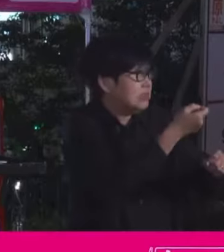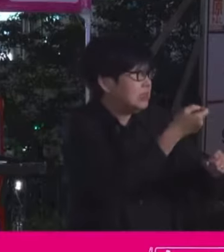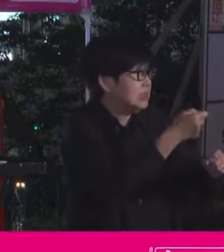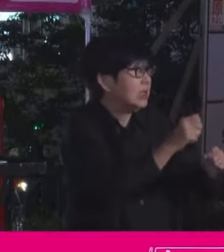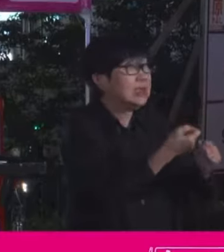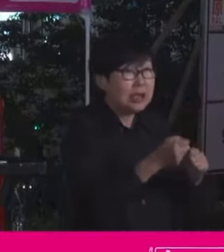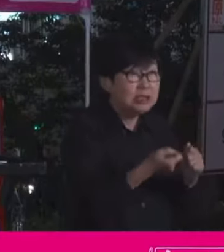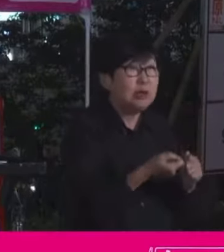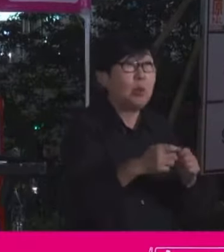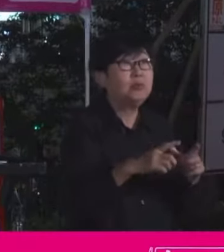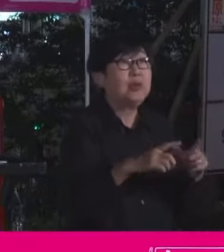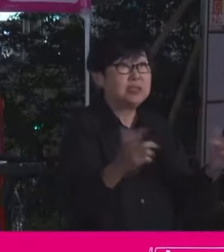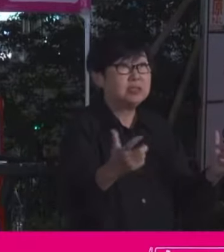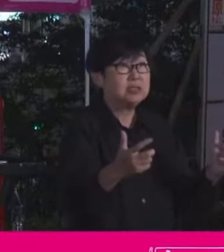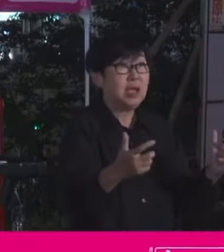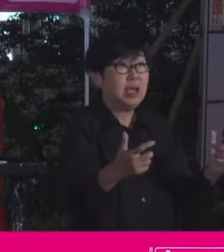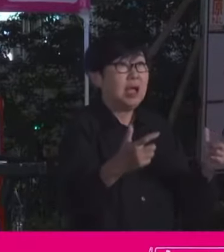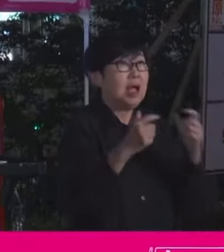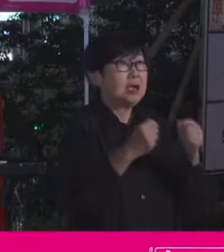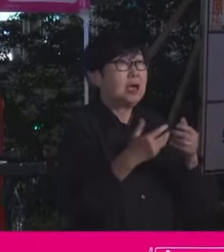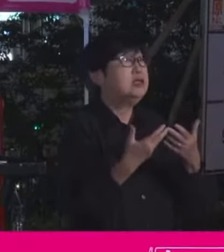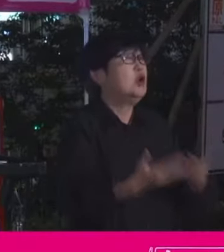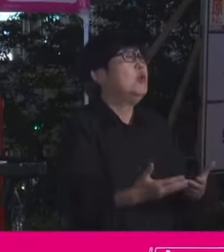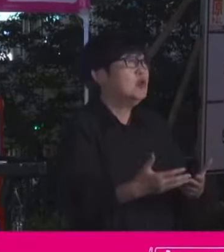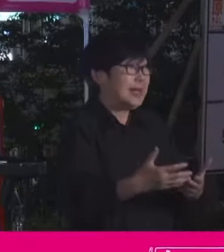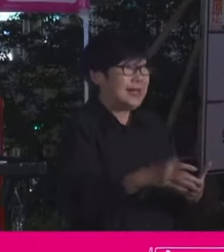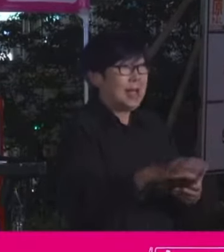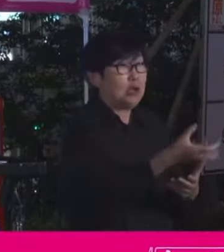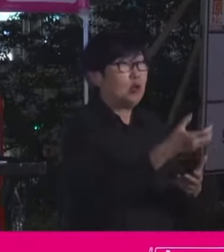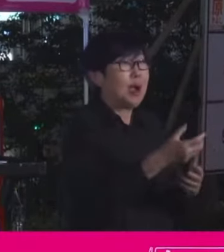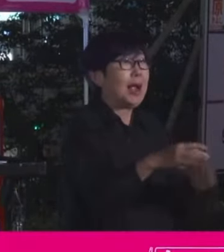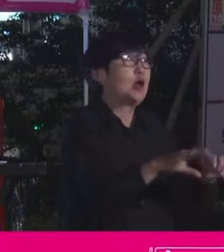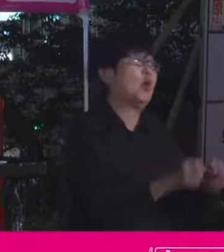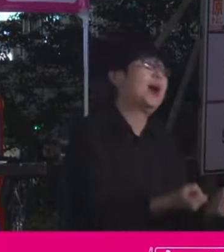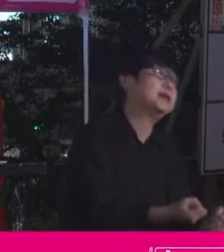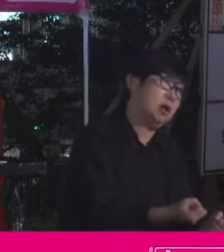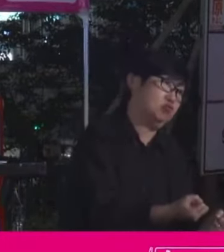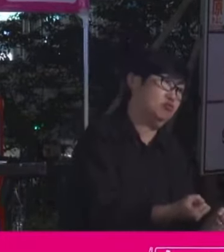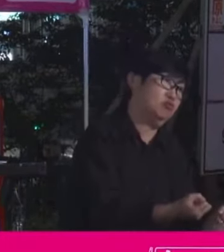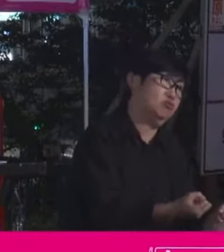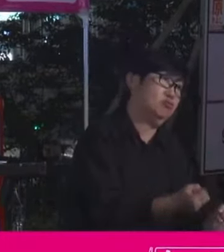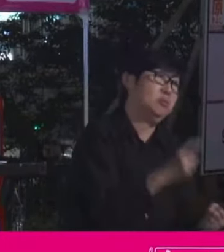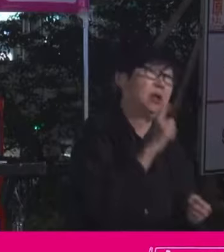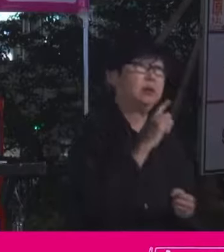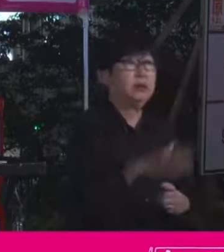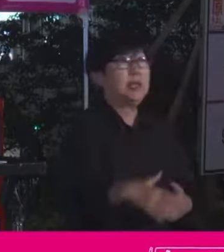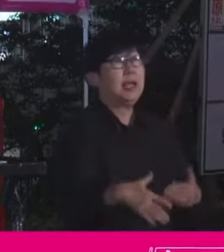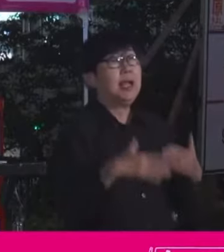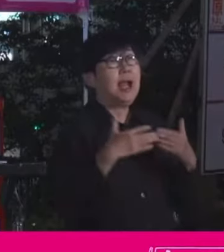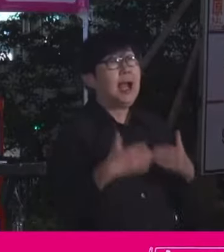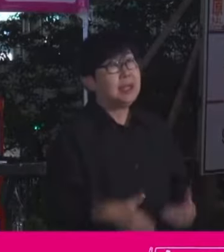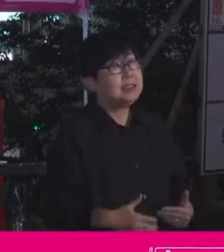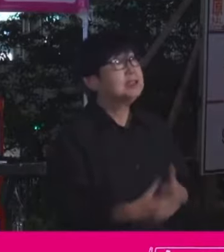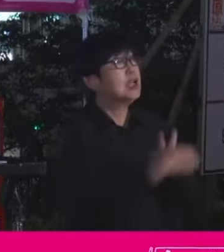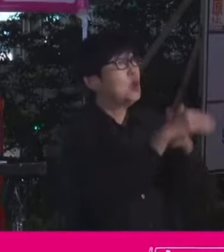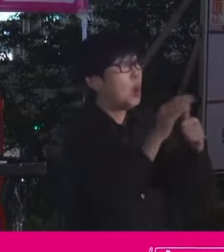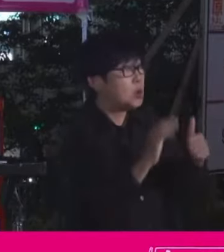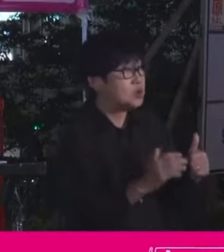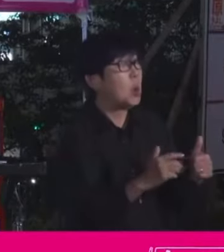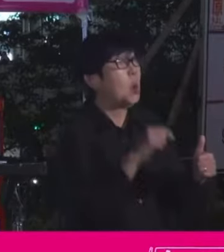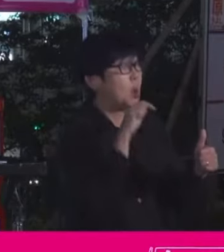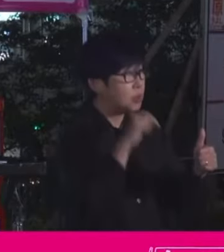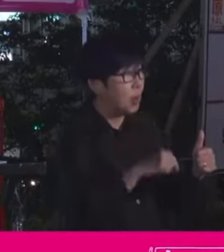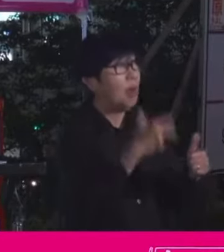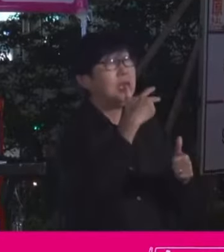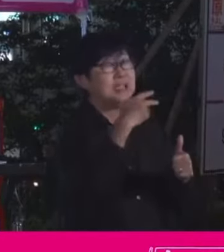ってて、いつの間にかその鍵の重さでドアが壊れちゃうこれを安全保障のジレンマと言います。多分